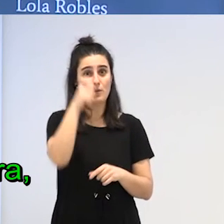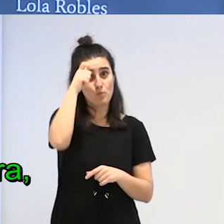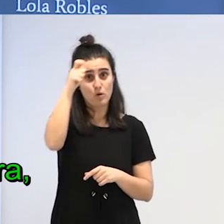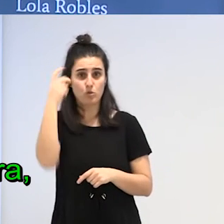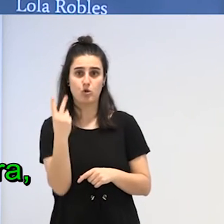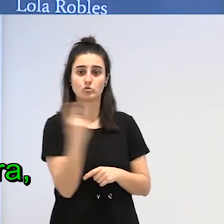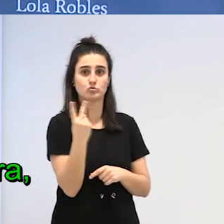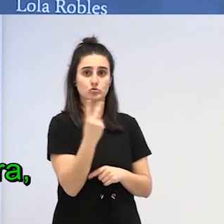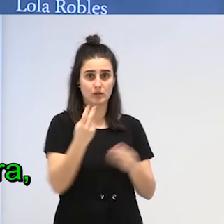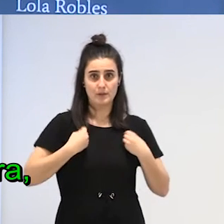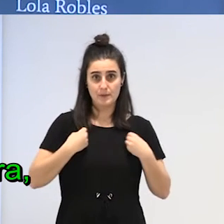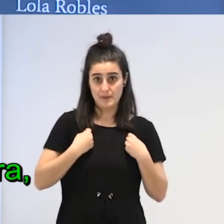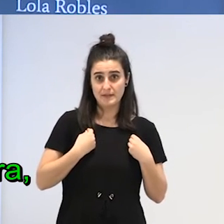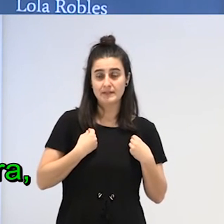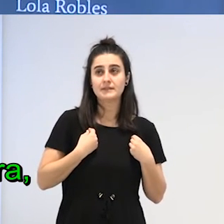eta